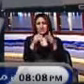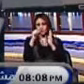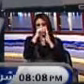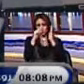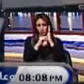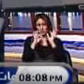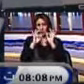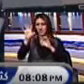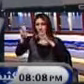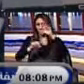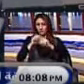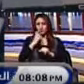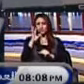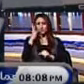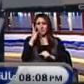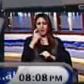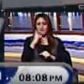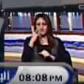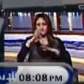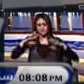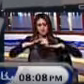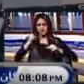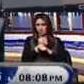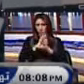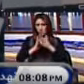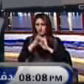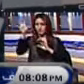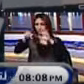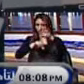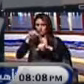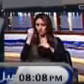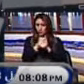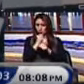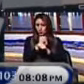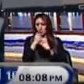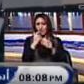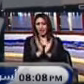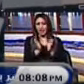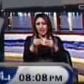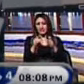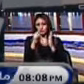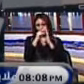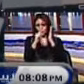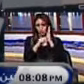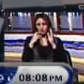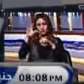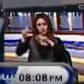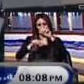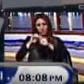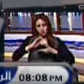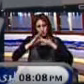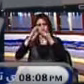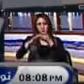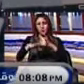على البطاله في مصر، زي ما حييت قبل كده المؤتمر الاقتصادي الكبير اللي نظمه التيار الشعبي وخرج